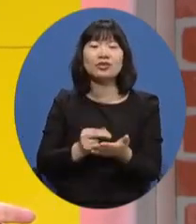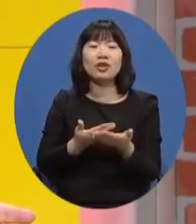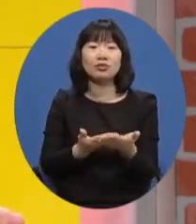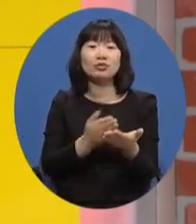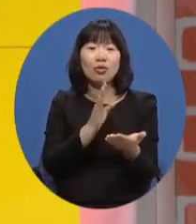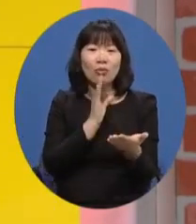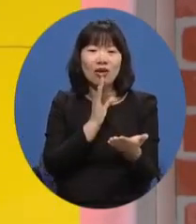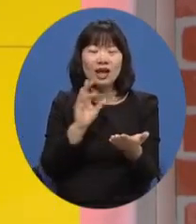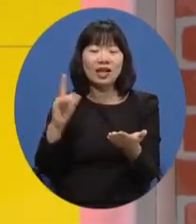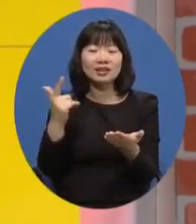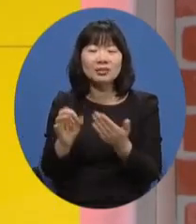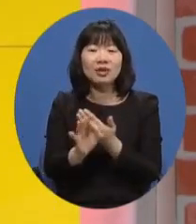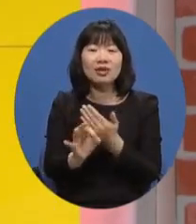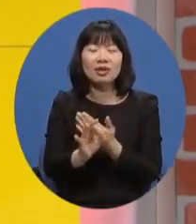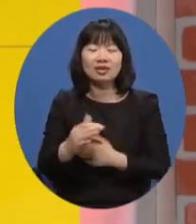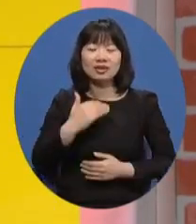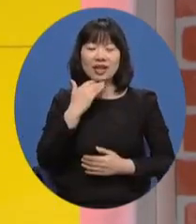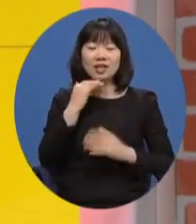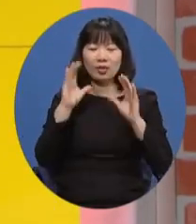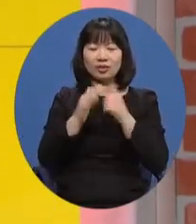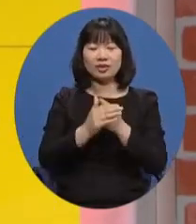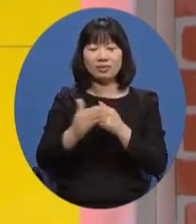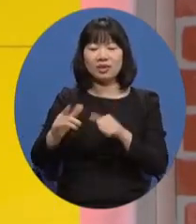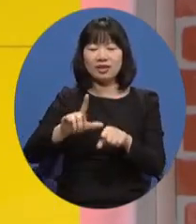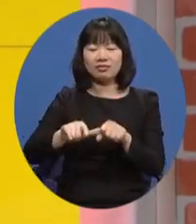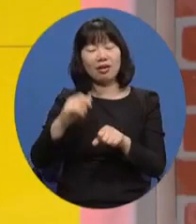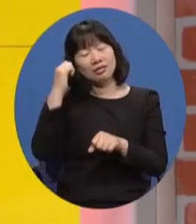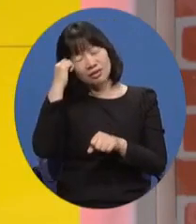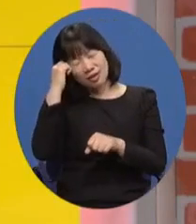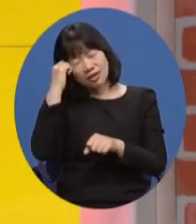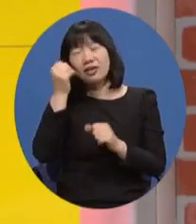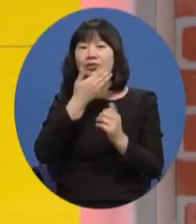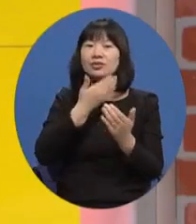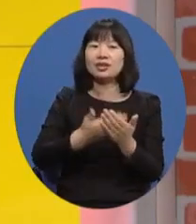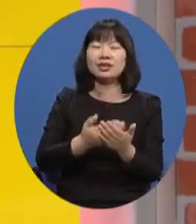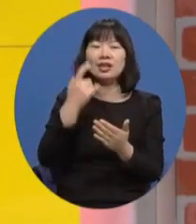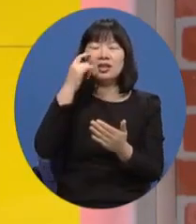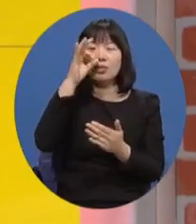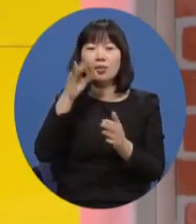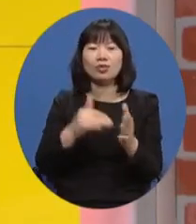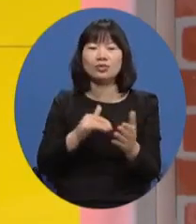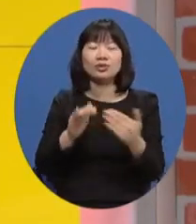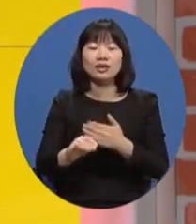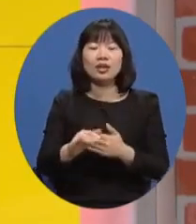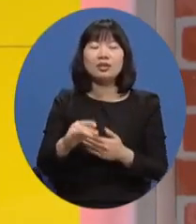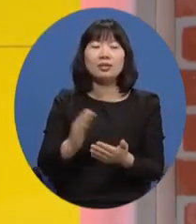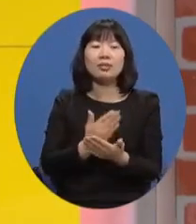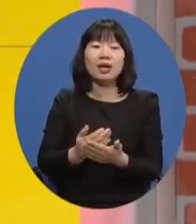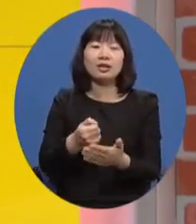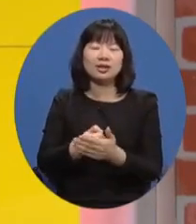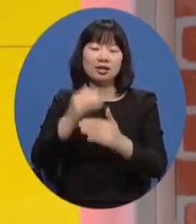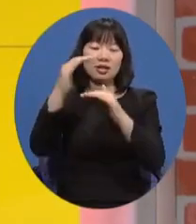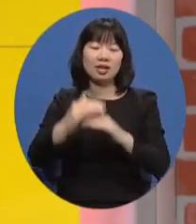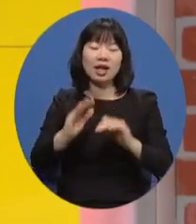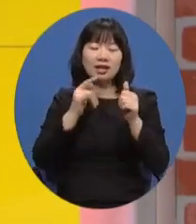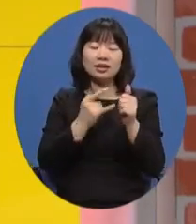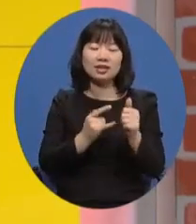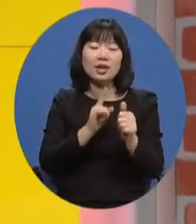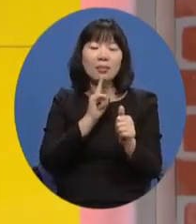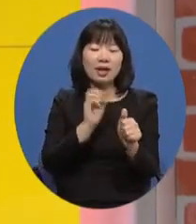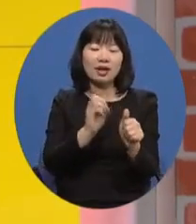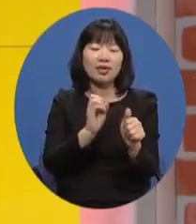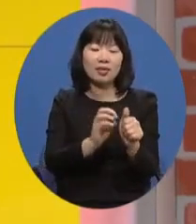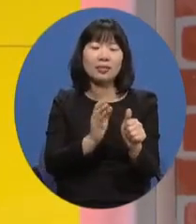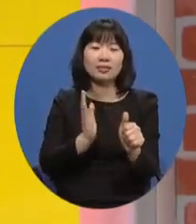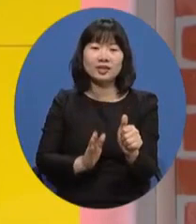되는 건지 아니면 나이가 어리니까 이 시간에는 잠을 재우는 것이 중요한지 생각해 보고 그 판단 과정을 아이한테 얘기해 주시면